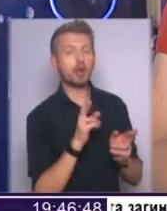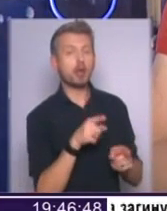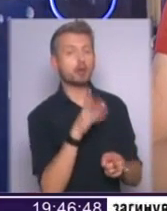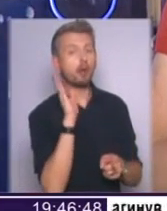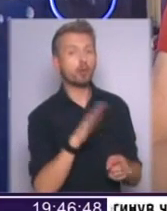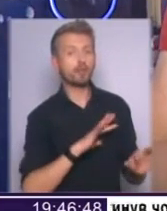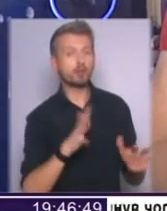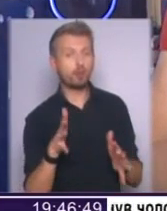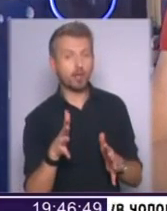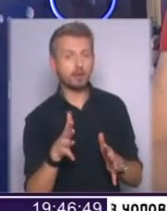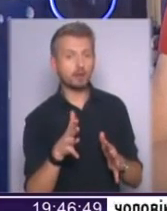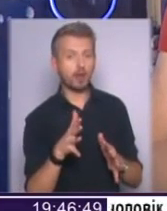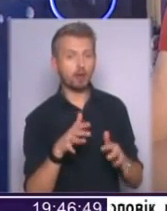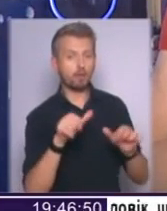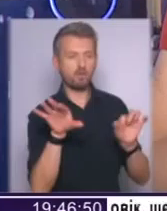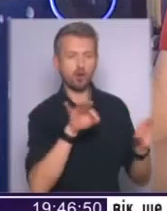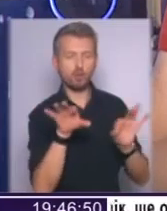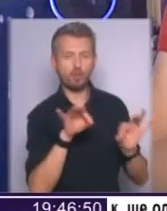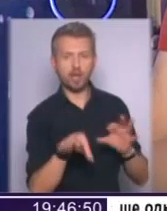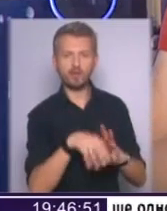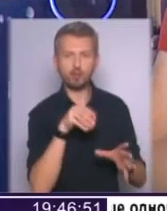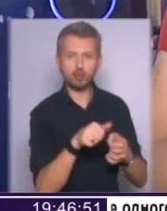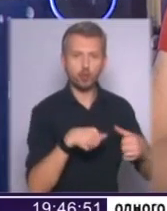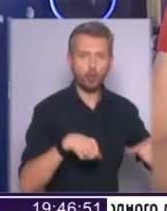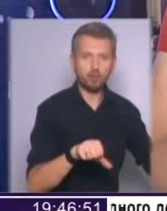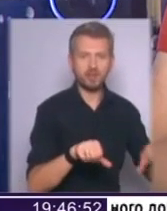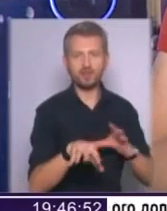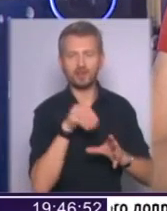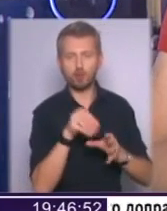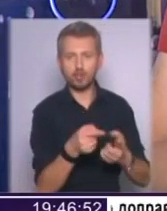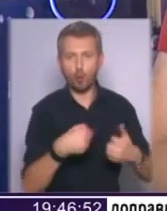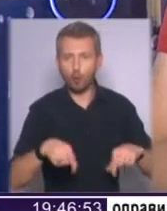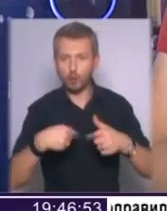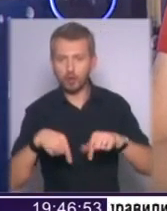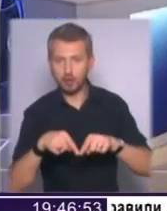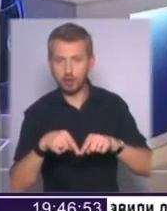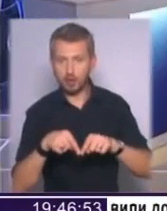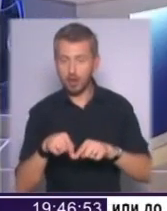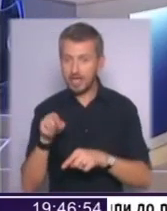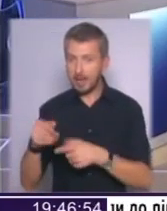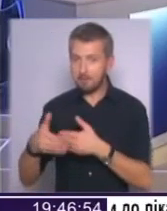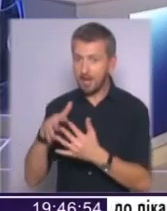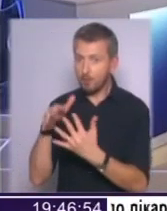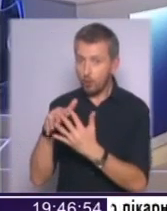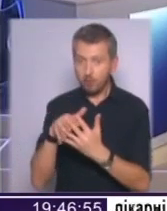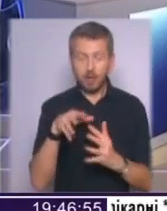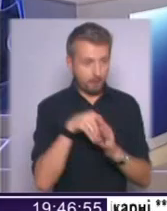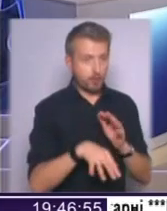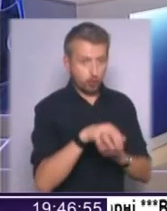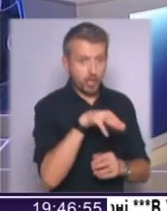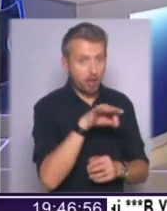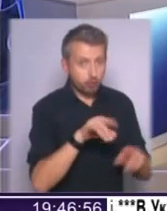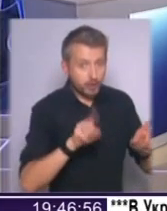будуть відбуватися формування виборчих комісій? Виборчих округів. Ви маєте на увазі ці прифронтові території? І в зоні АТО. Ми маємо розуміти,